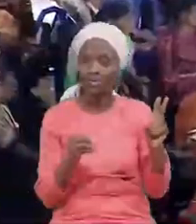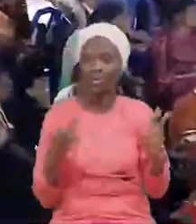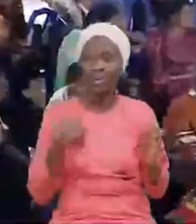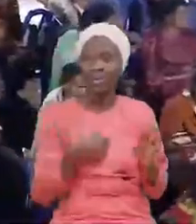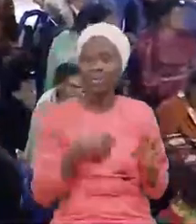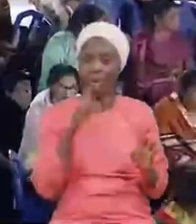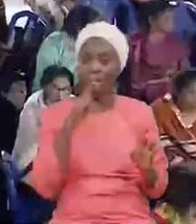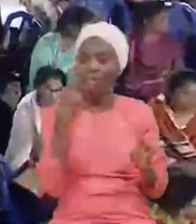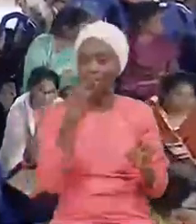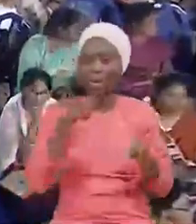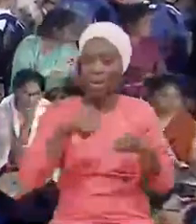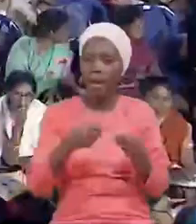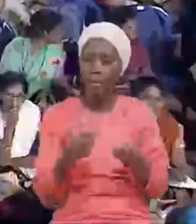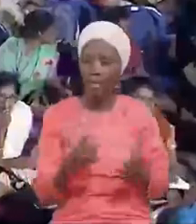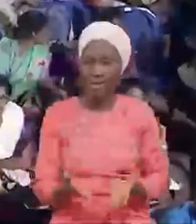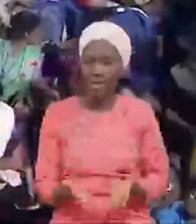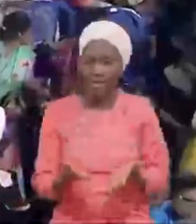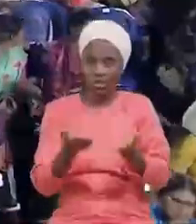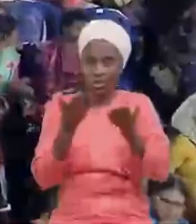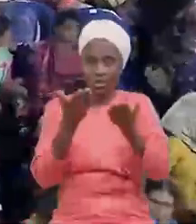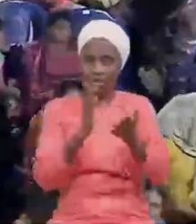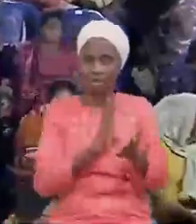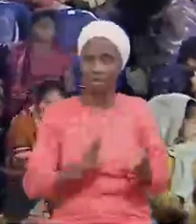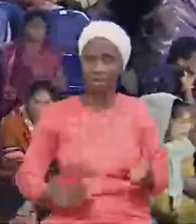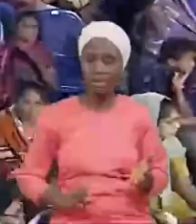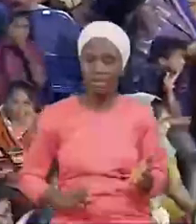Nous avons parlé du Christ élevé, exalté.